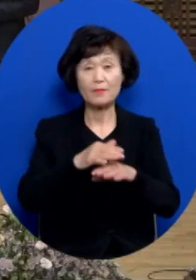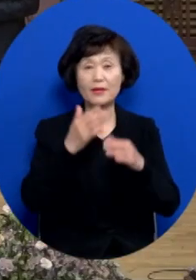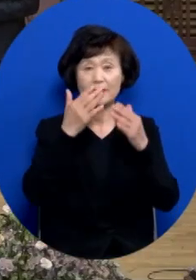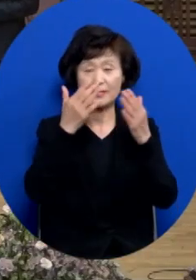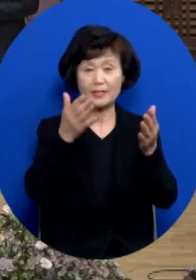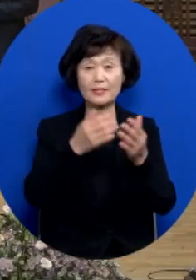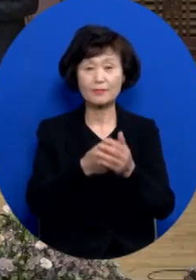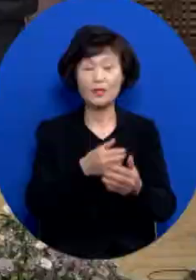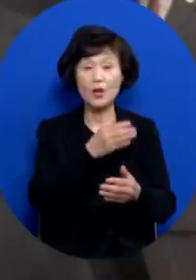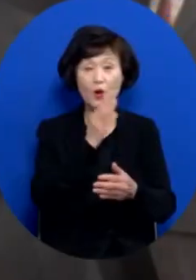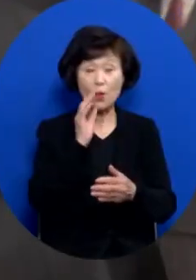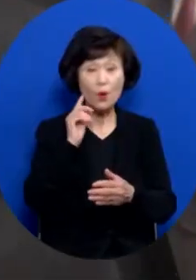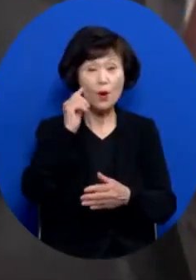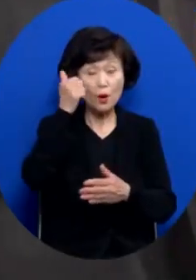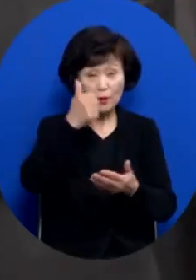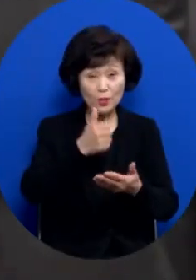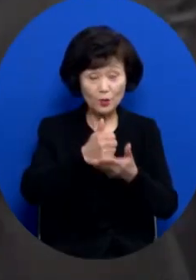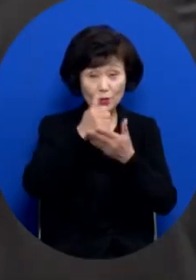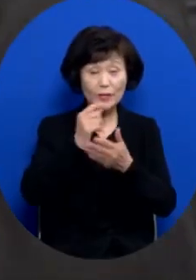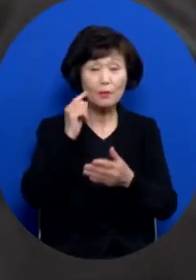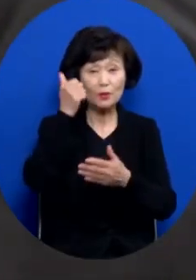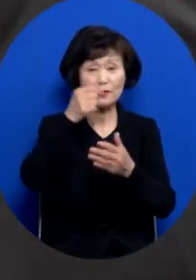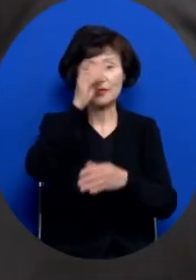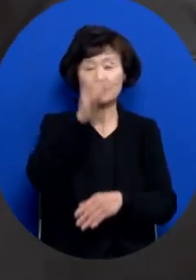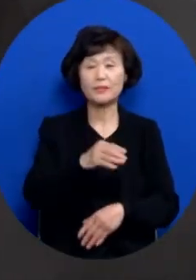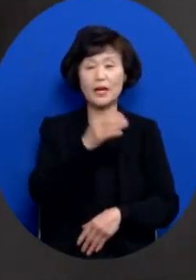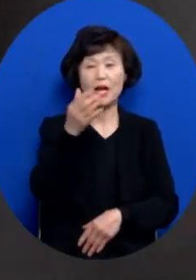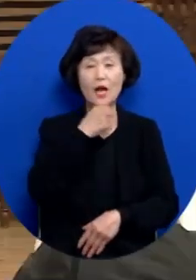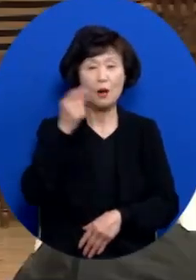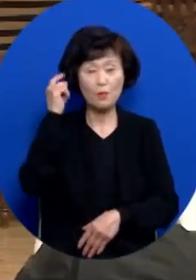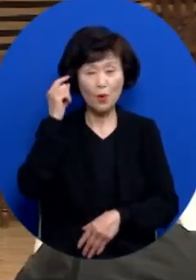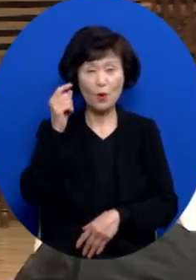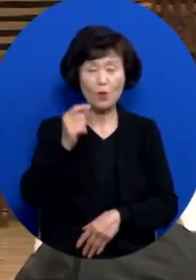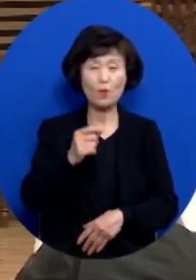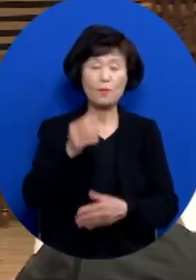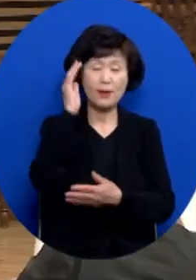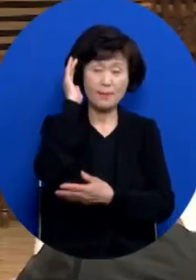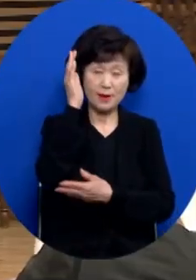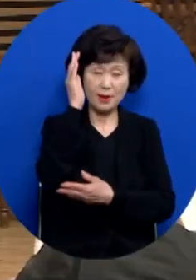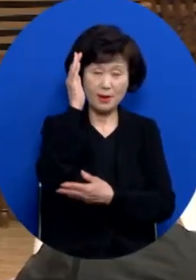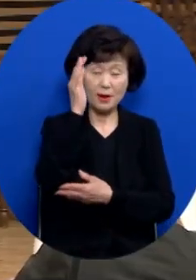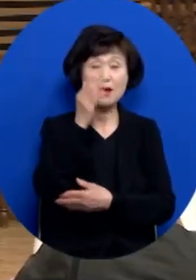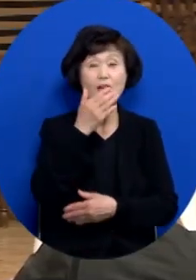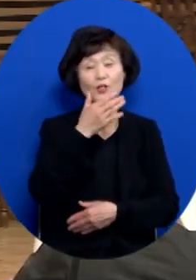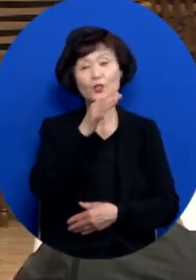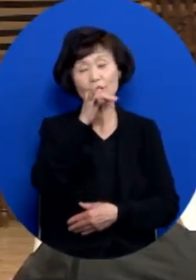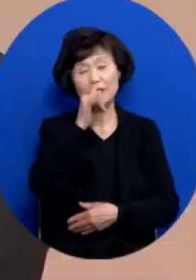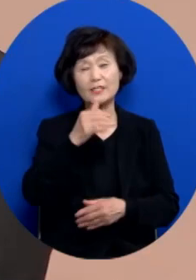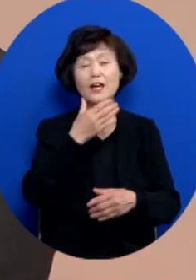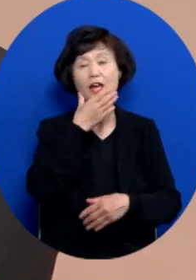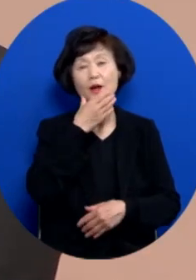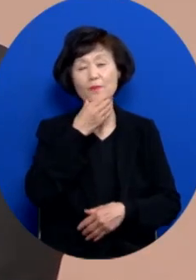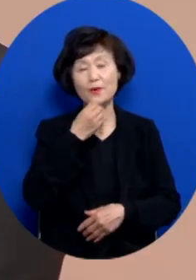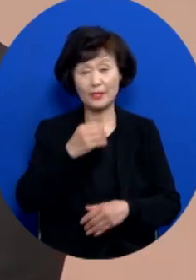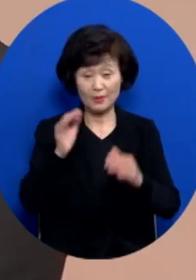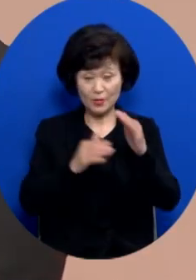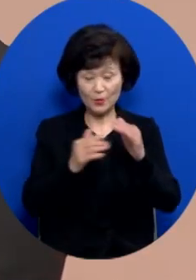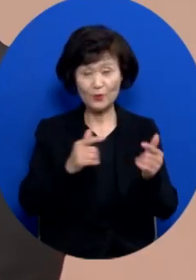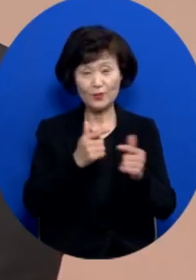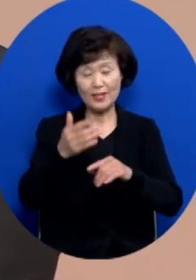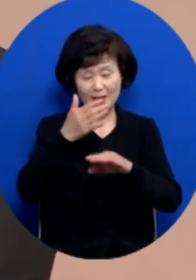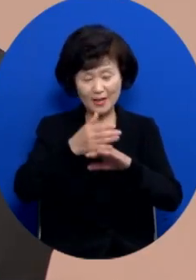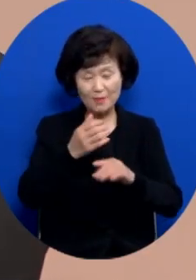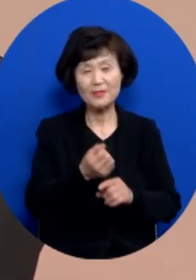원로목사로 추대된 유기성 목사는 십자가 복음을 강단에서 마음껏 전하며 목회할 수 있어 행복했다며 성도들에게 감사